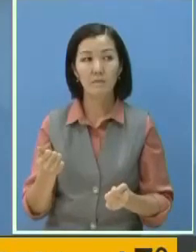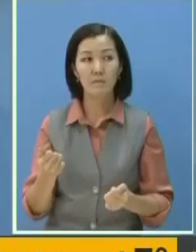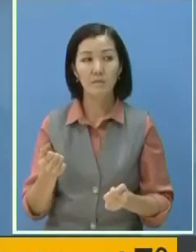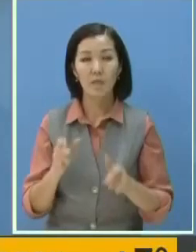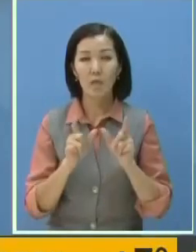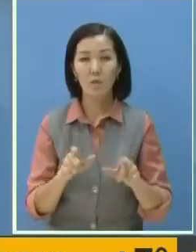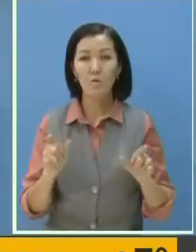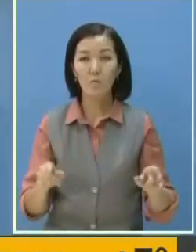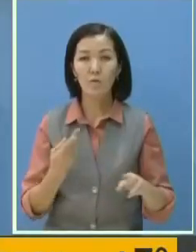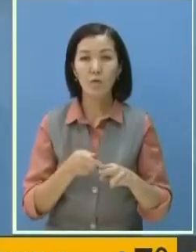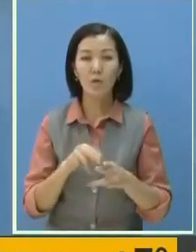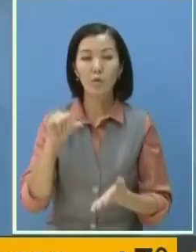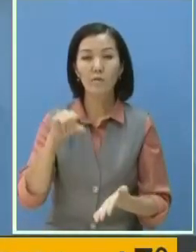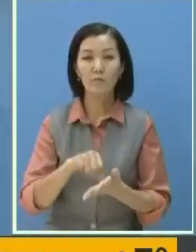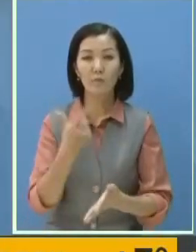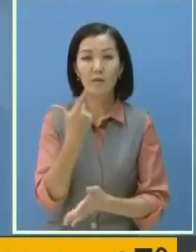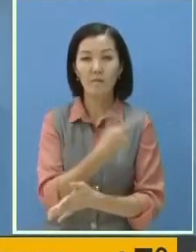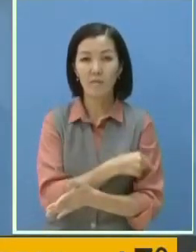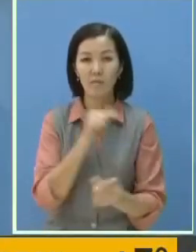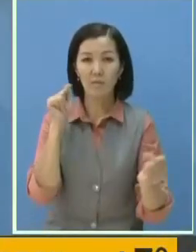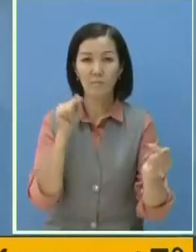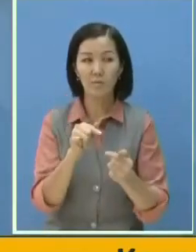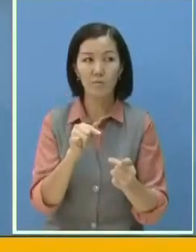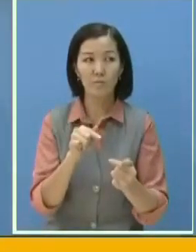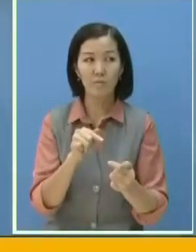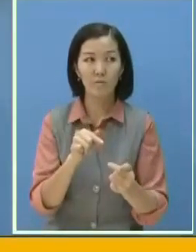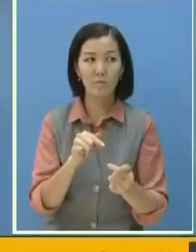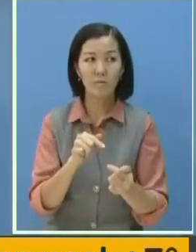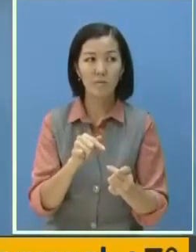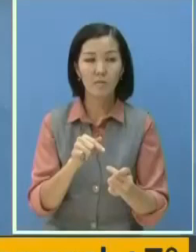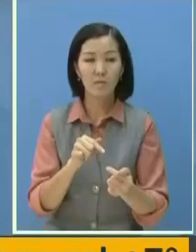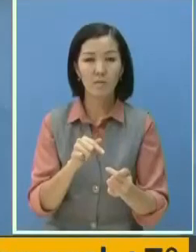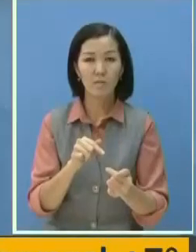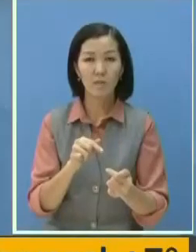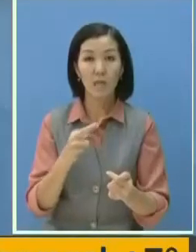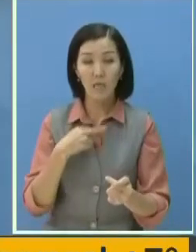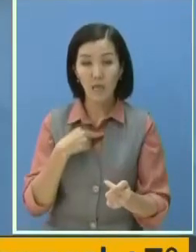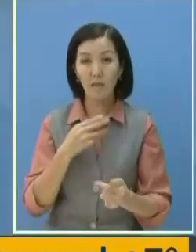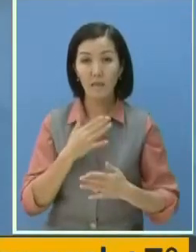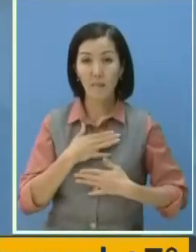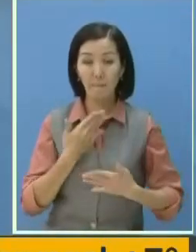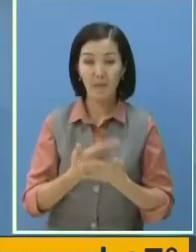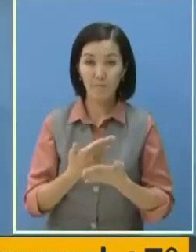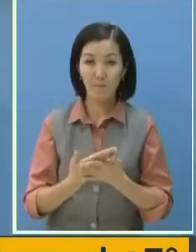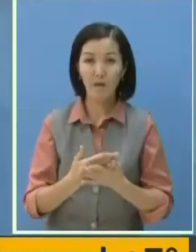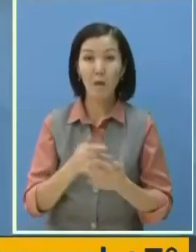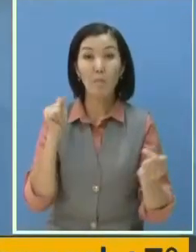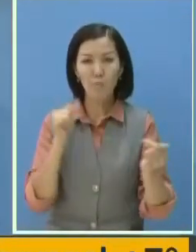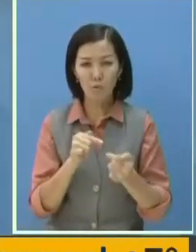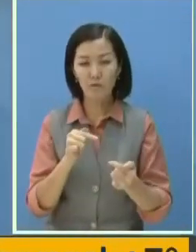люди, которые выступают против вакцины, а в данном случае я выступаю сейчас против вакцины, как говорится, взял уж на сторону